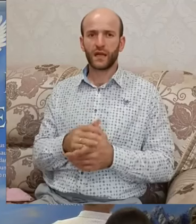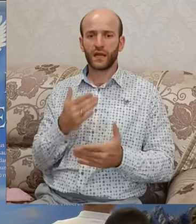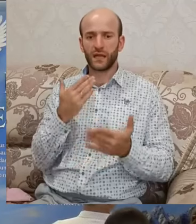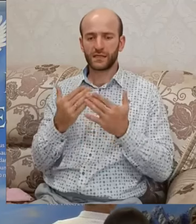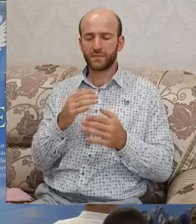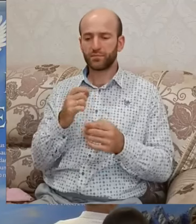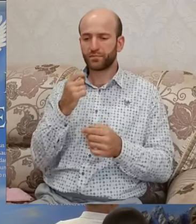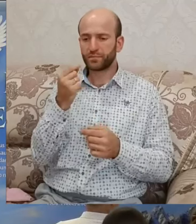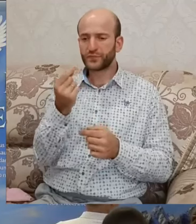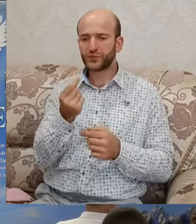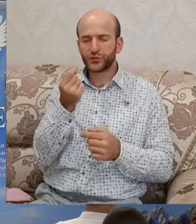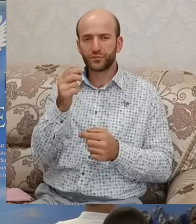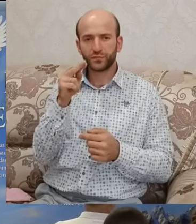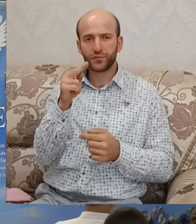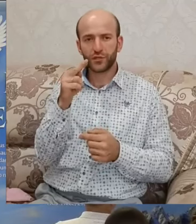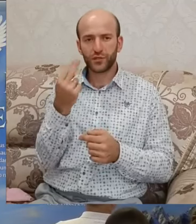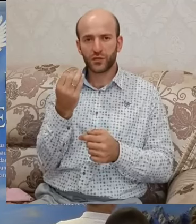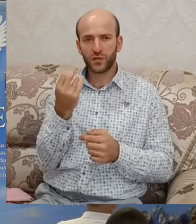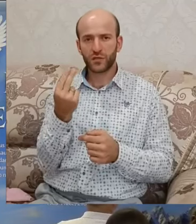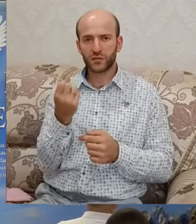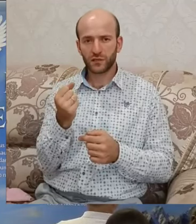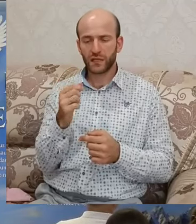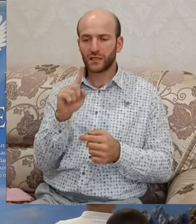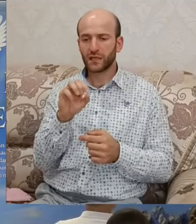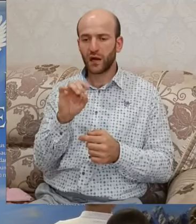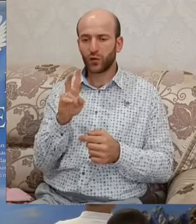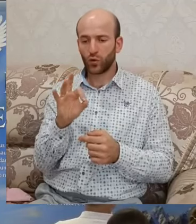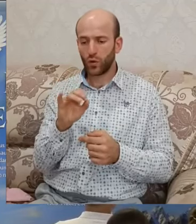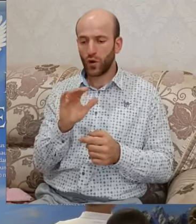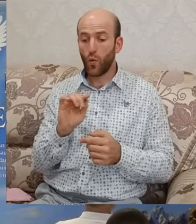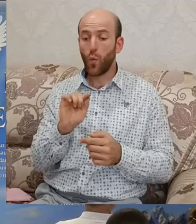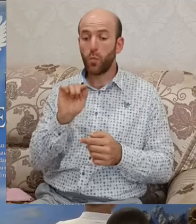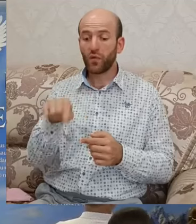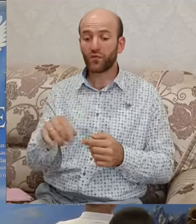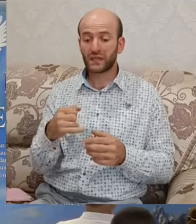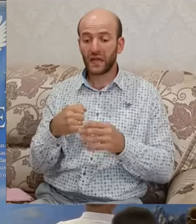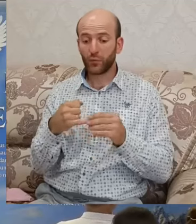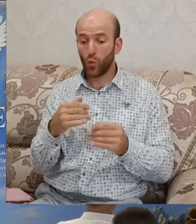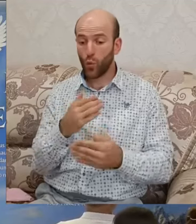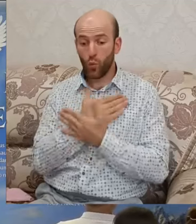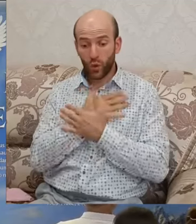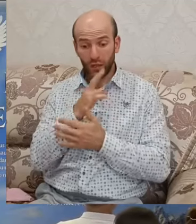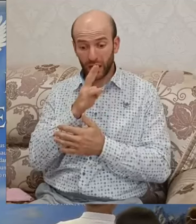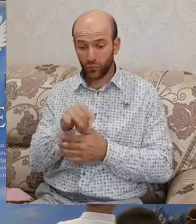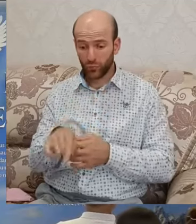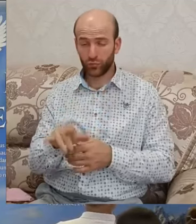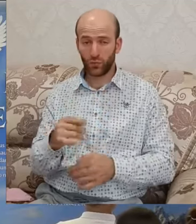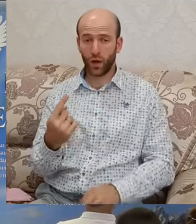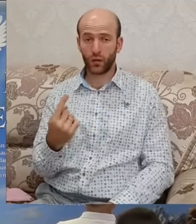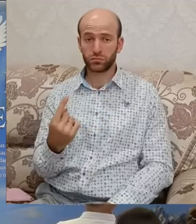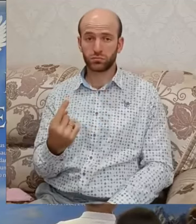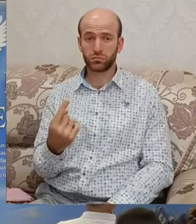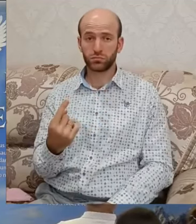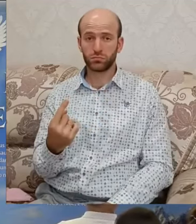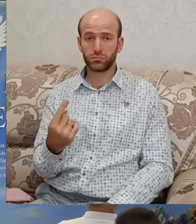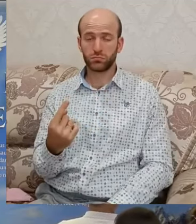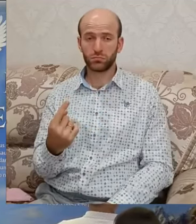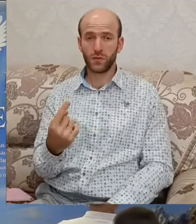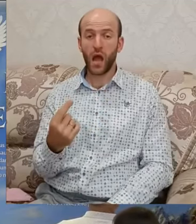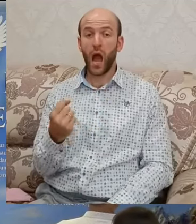если пшеничное зерно по в землю не умрёт, jis pasilieka vienas. То останется одно. Bet jeigu jis